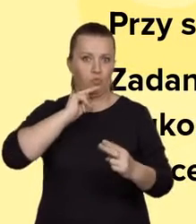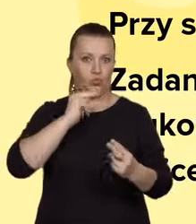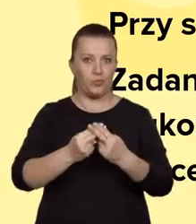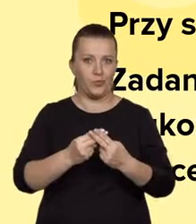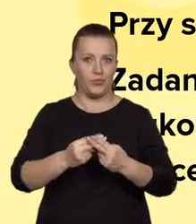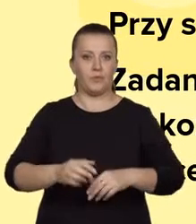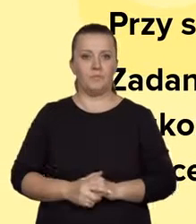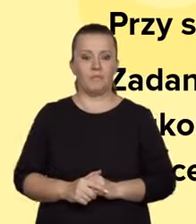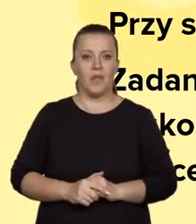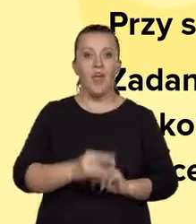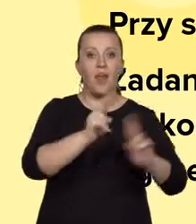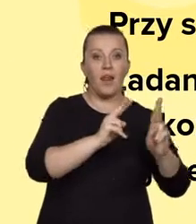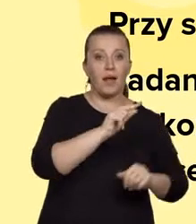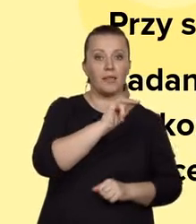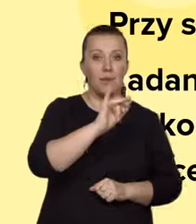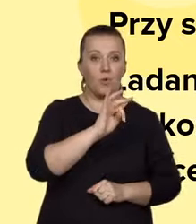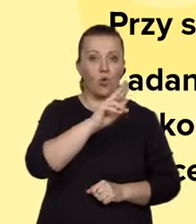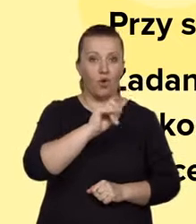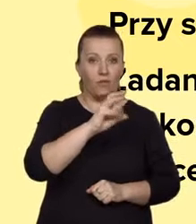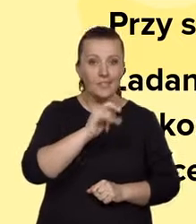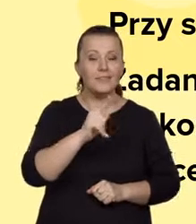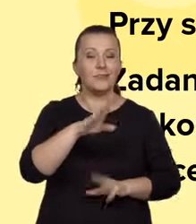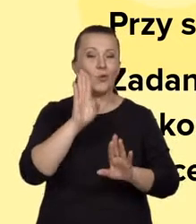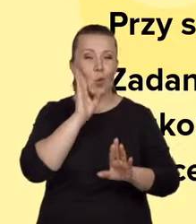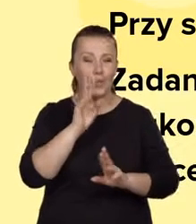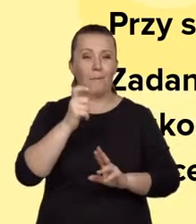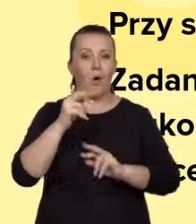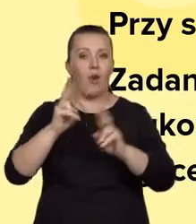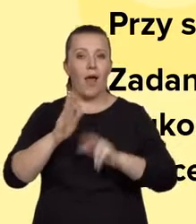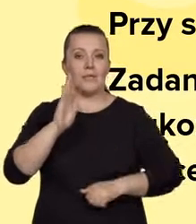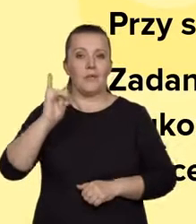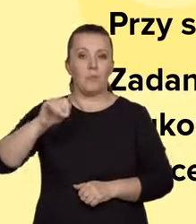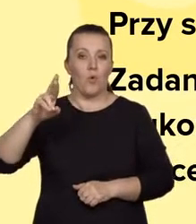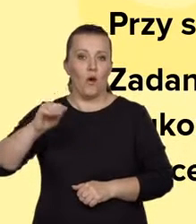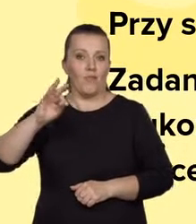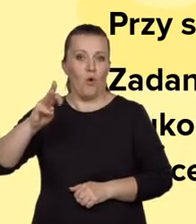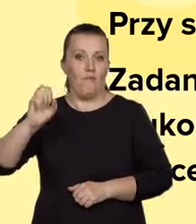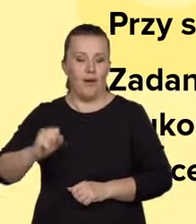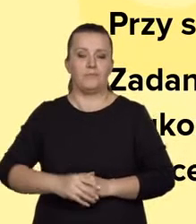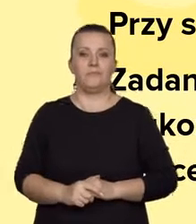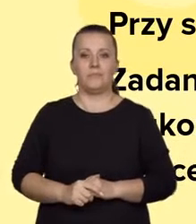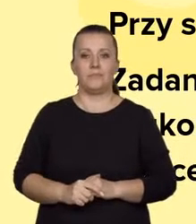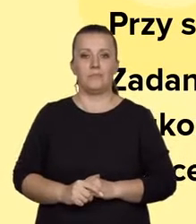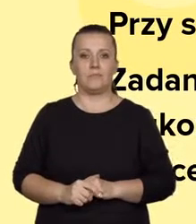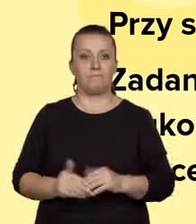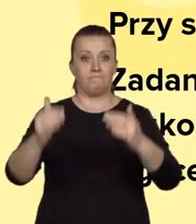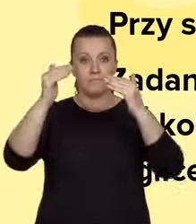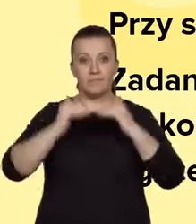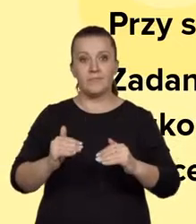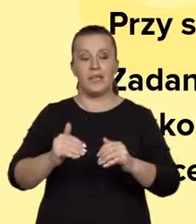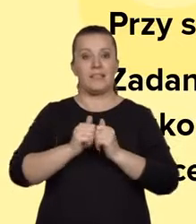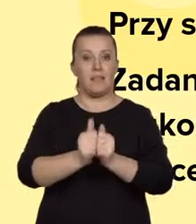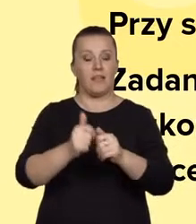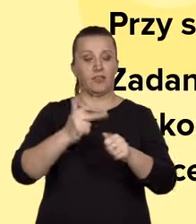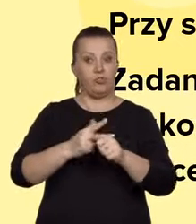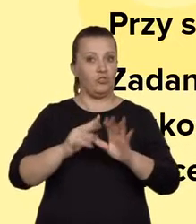odpowiedzi. Reakcja Piotrowskiego to inna nazwa reakcji biuretowej. Podobnie w następnym zadaniu.